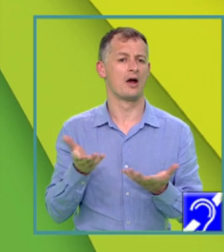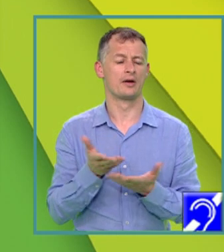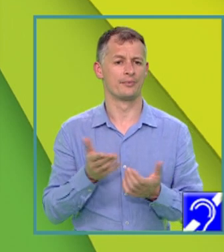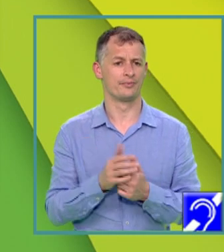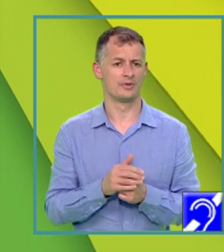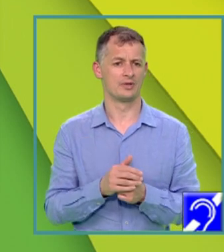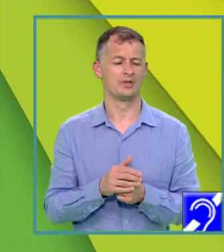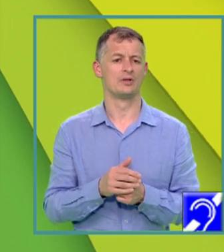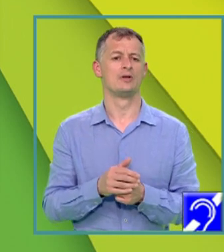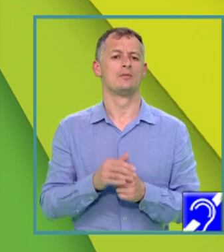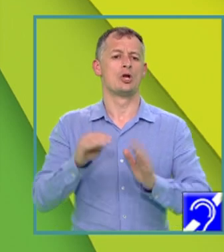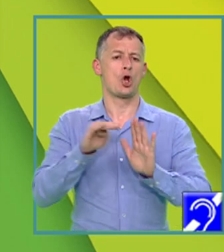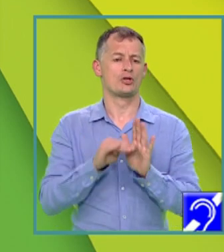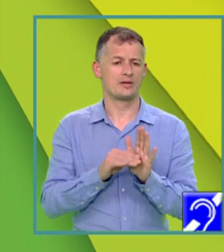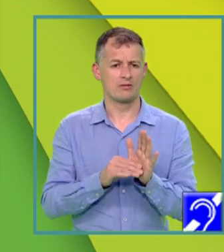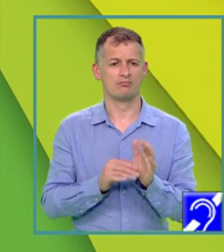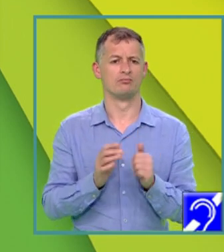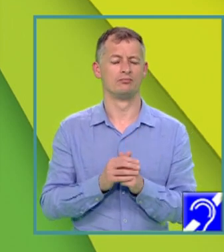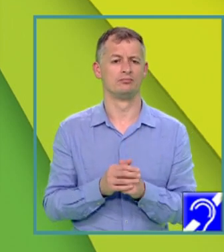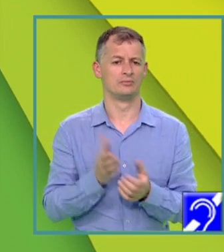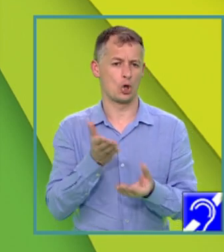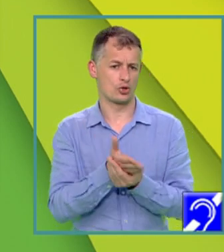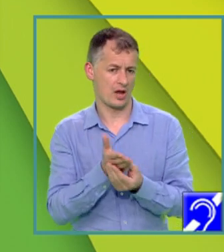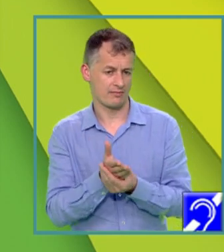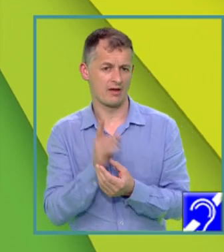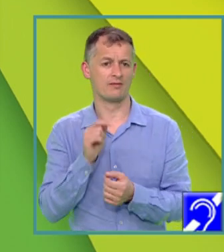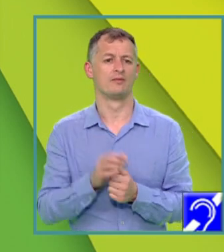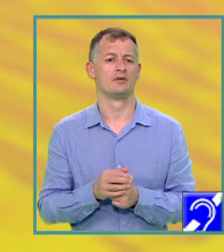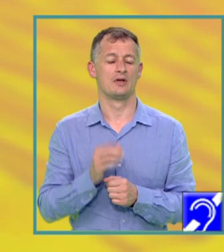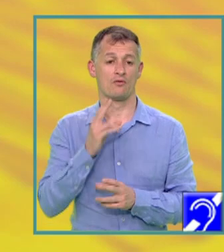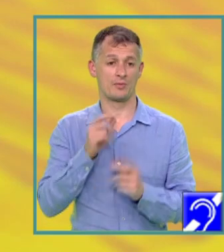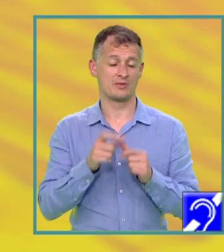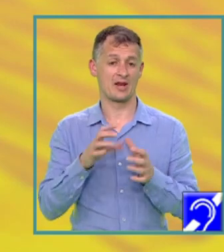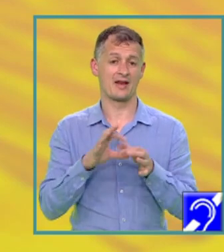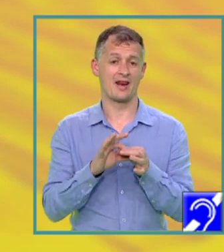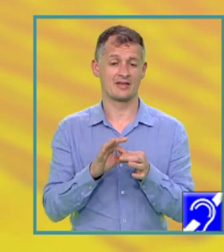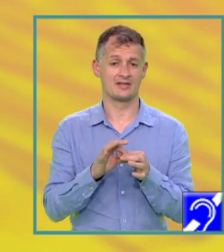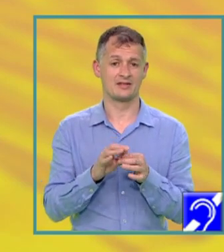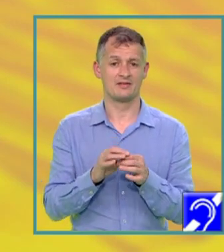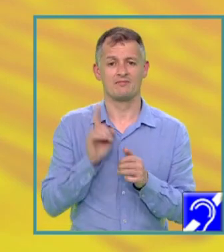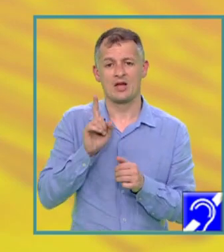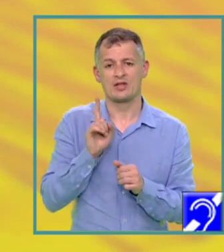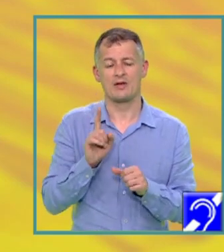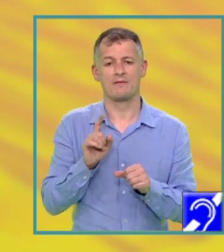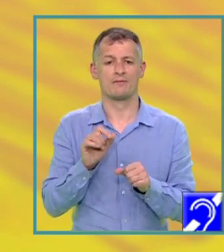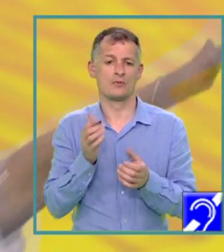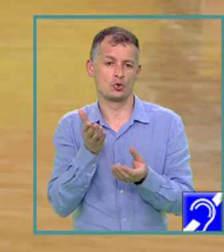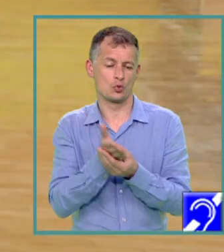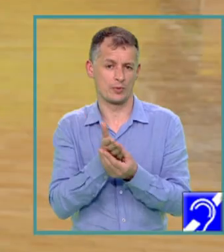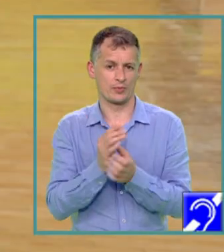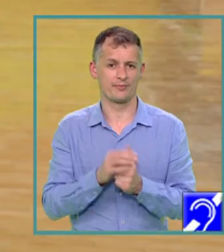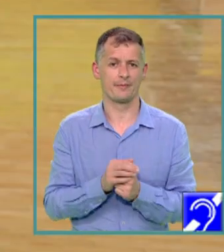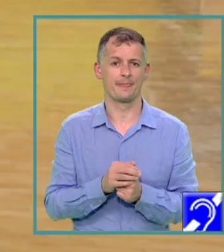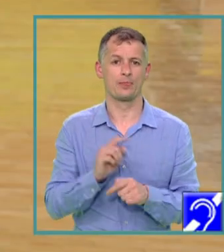sunt contracte, norme scrise, deci vorbim despre relații formale. Putem clasifica organizațiile după